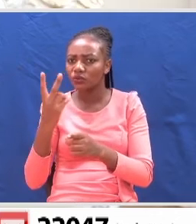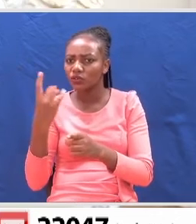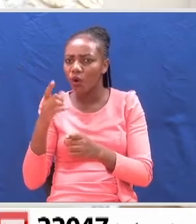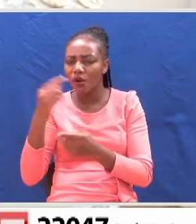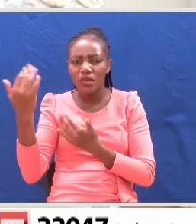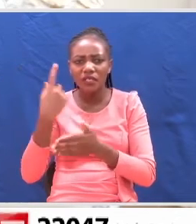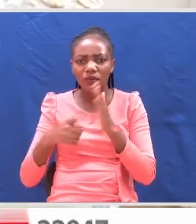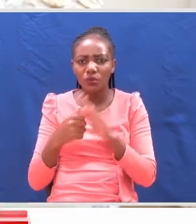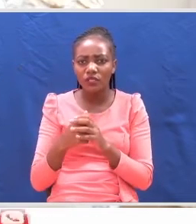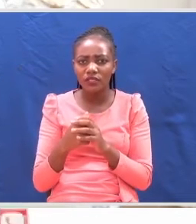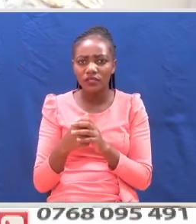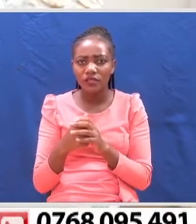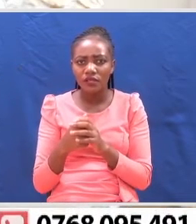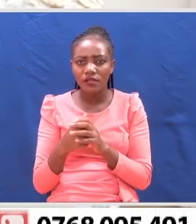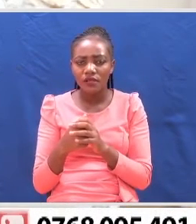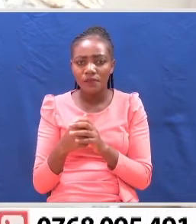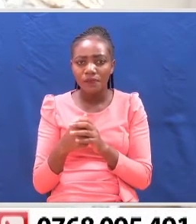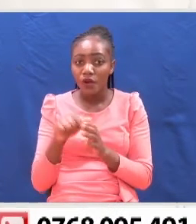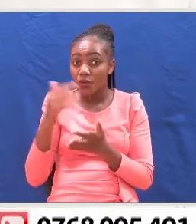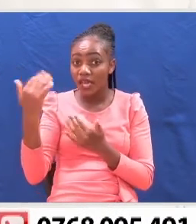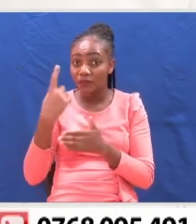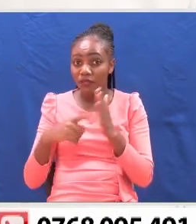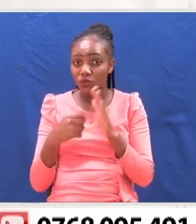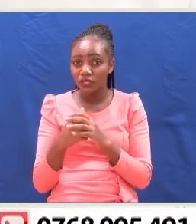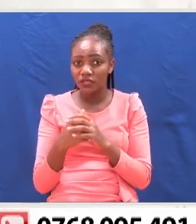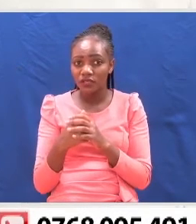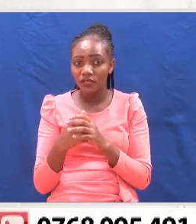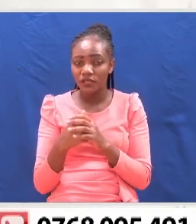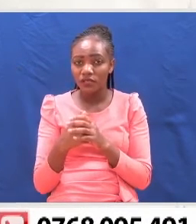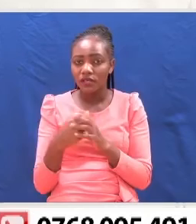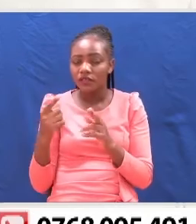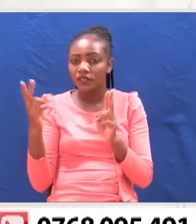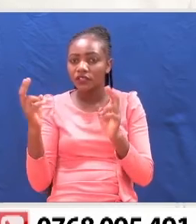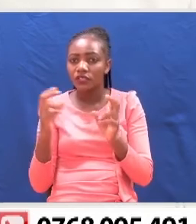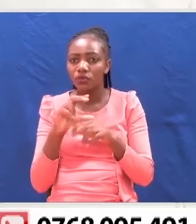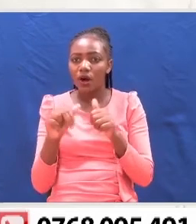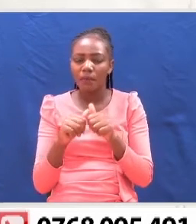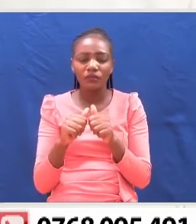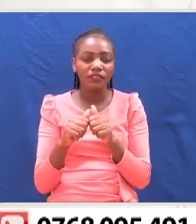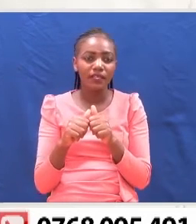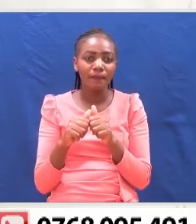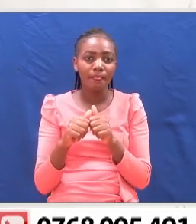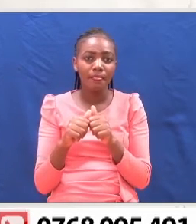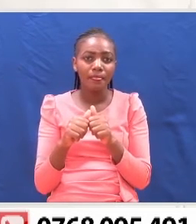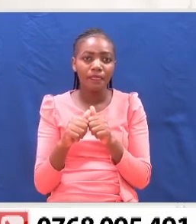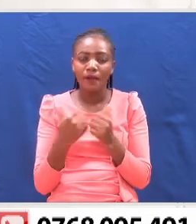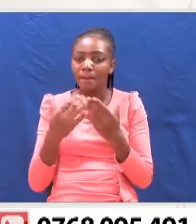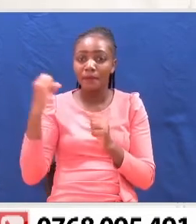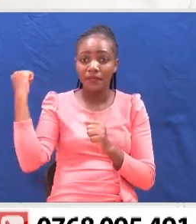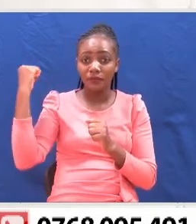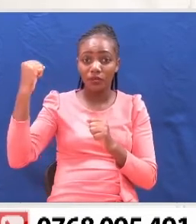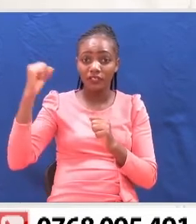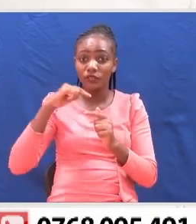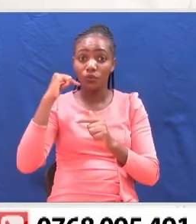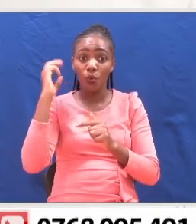Kipi ambacho kitakuwa cha manufaa zaidi kutoka kwa Senate? Itakuwa Senate, mambo ya BBI itakuja kule, itakuwa sasa siasa inaanza kushika